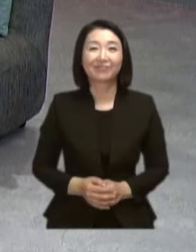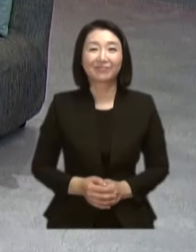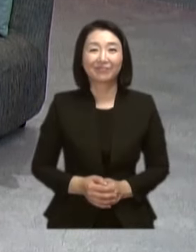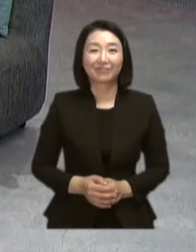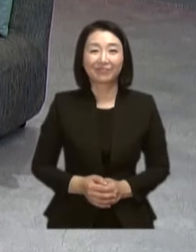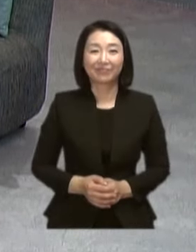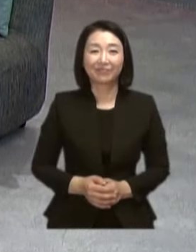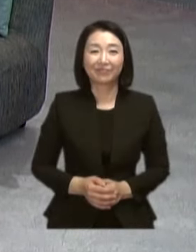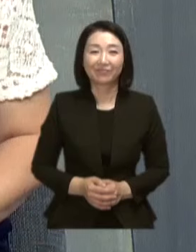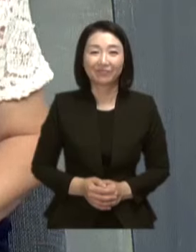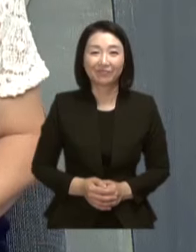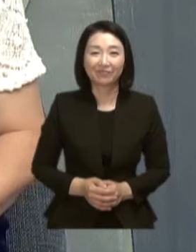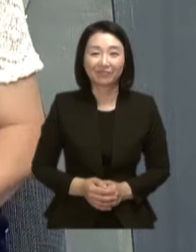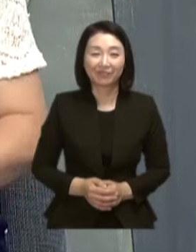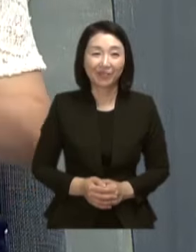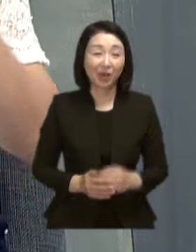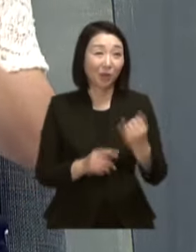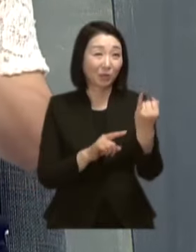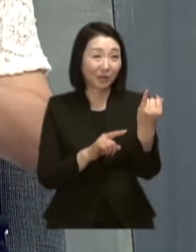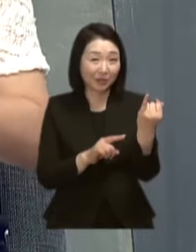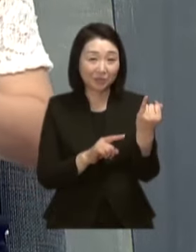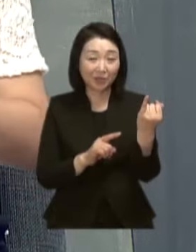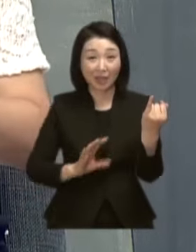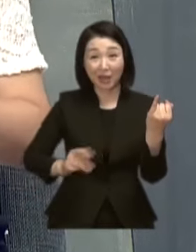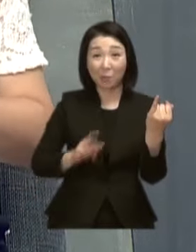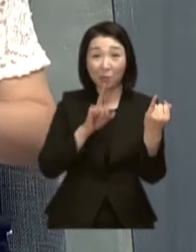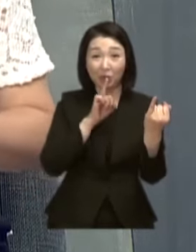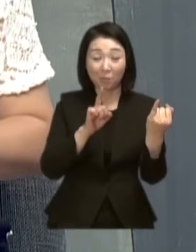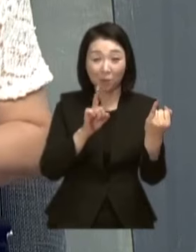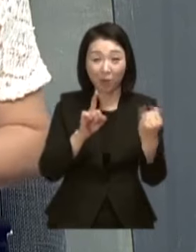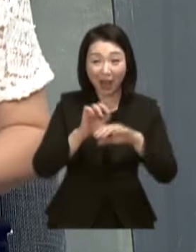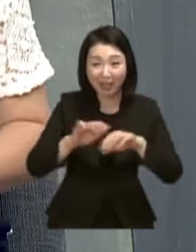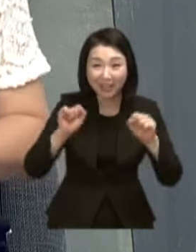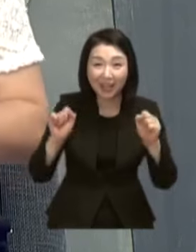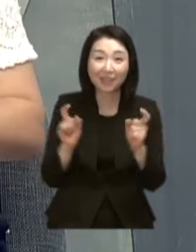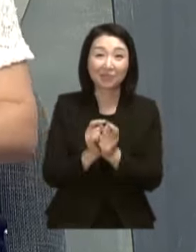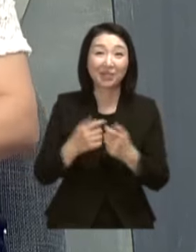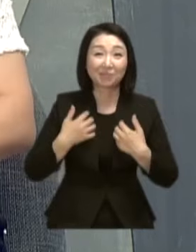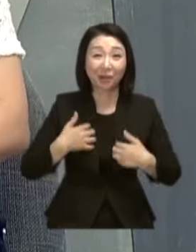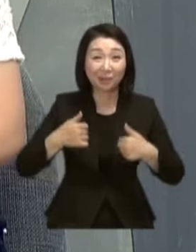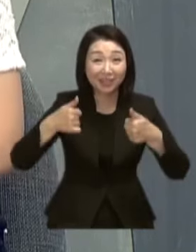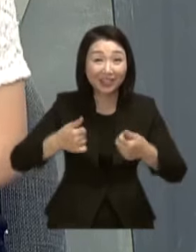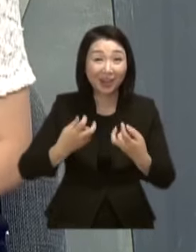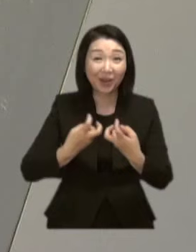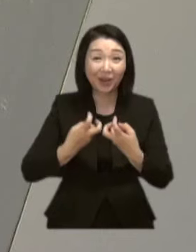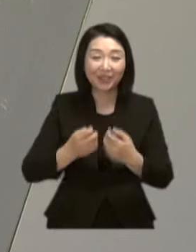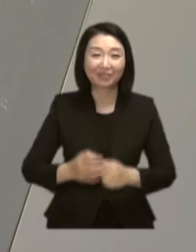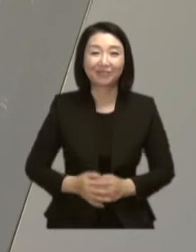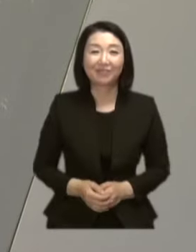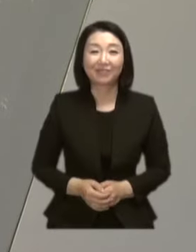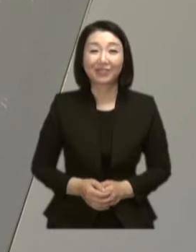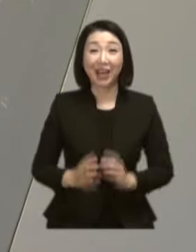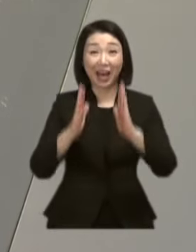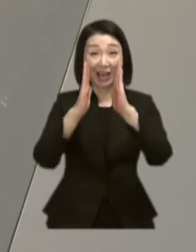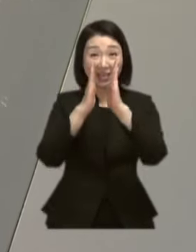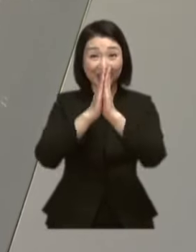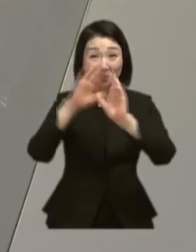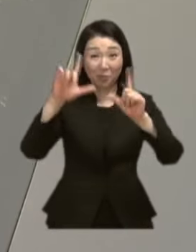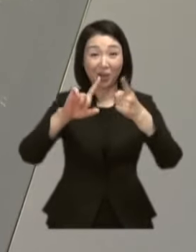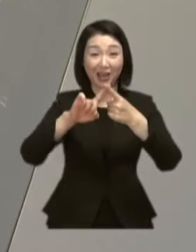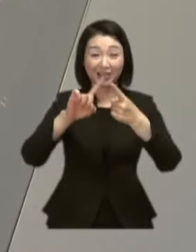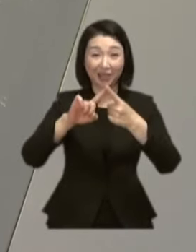네. 이미경 선교사님, 이 캄보디아 말로 안녕하세요, 반갑습니다 인사 어떻게 해요? 아, 썸베아 자세를